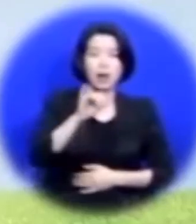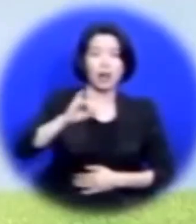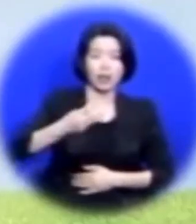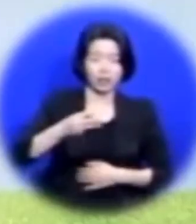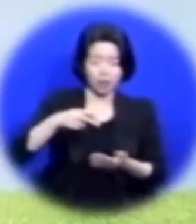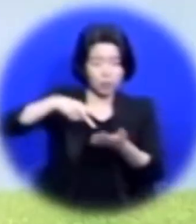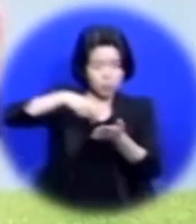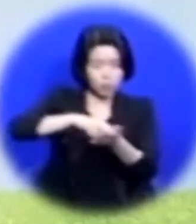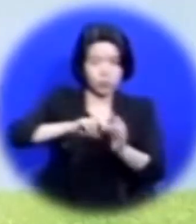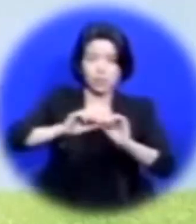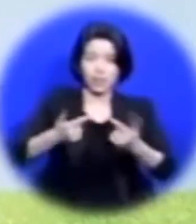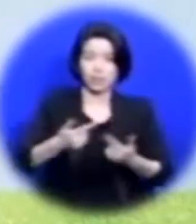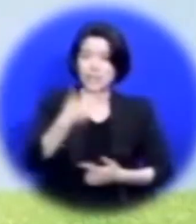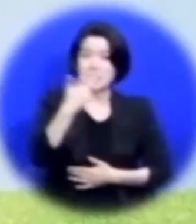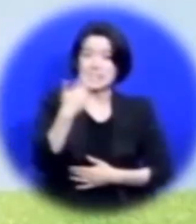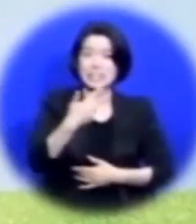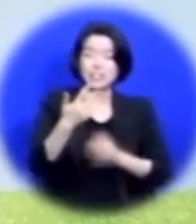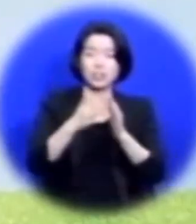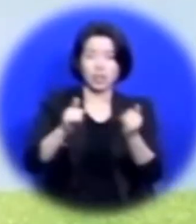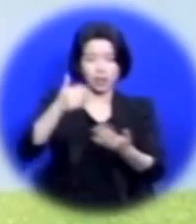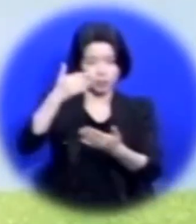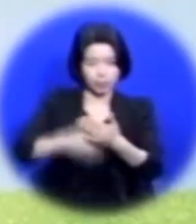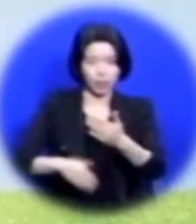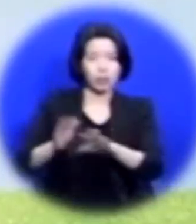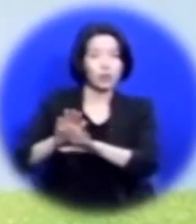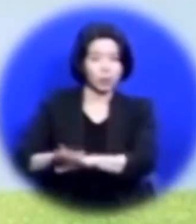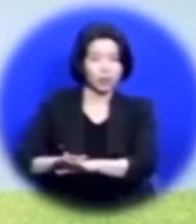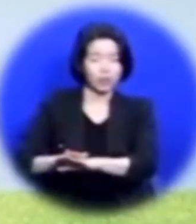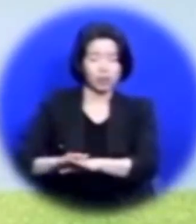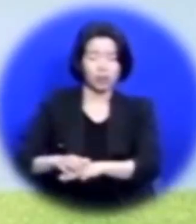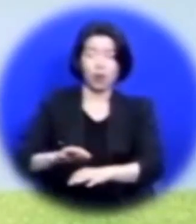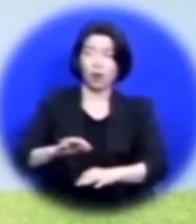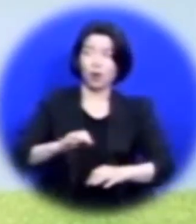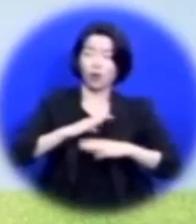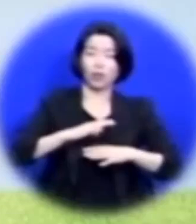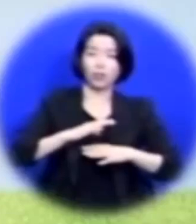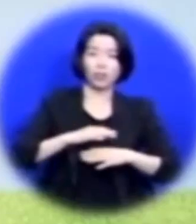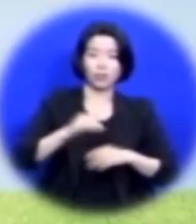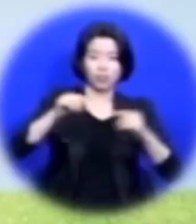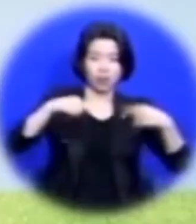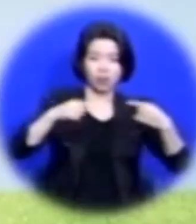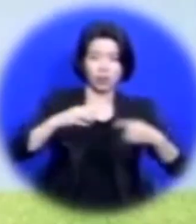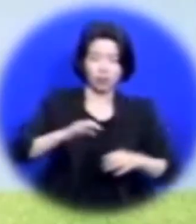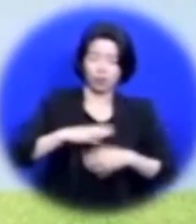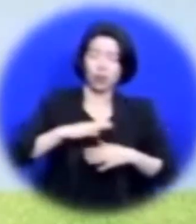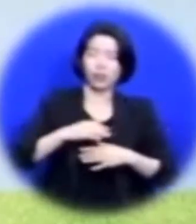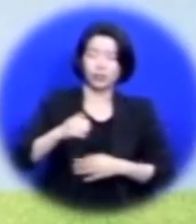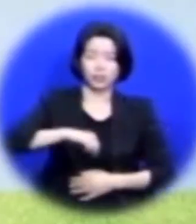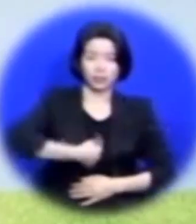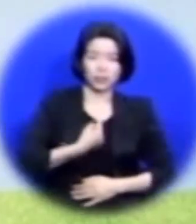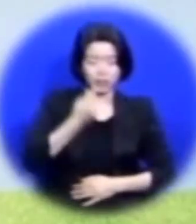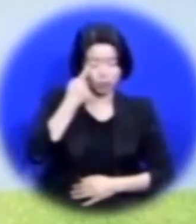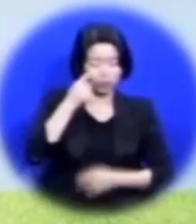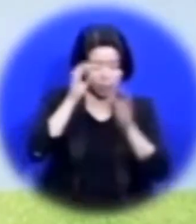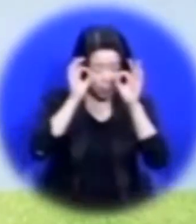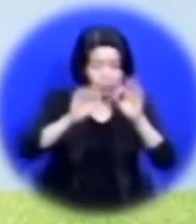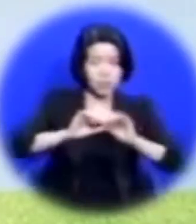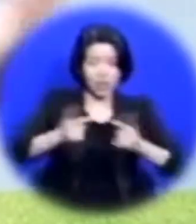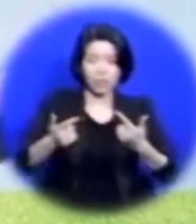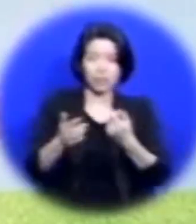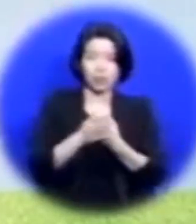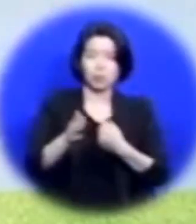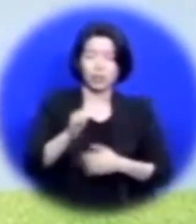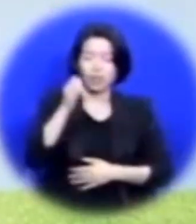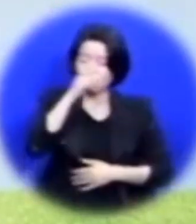7000명을 담겨 나왔다 감정 놀랐죠 엘리야가 자기 눈에 보이지 않으니까 그러나